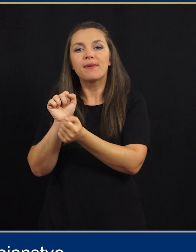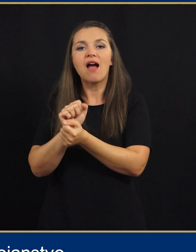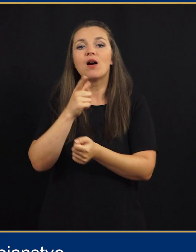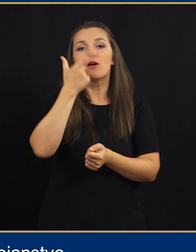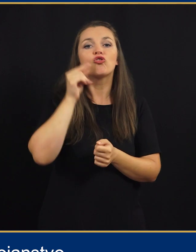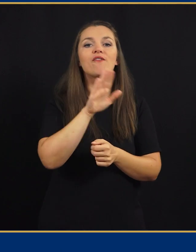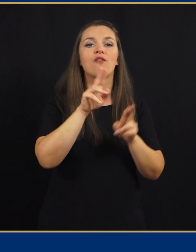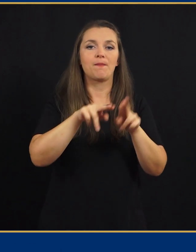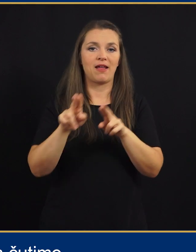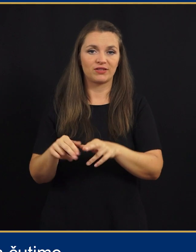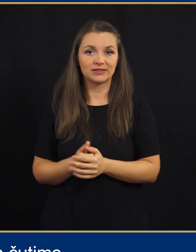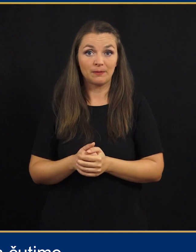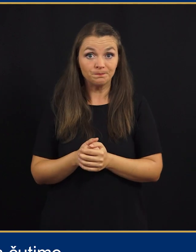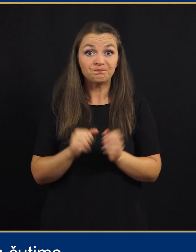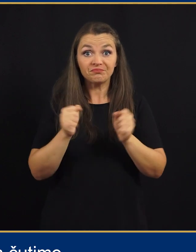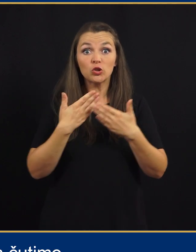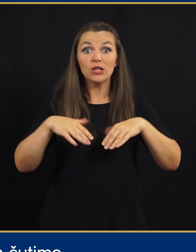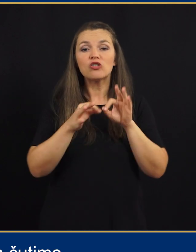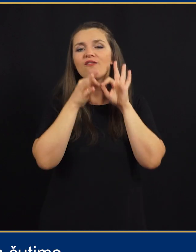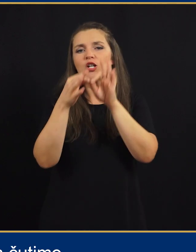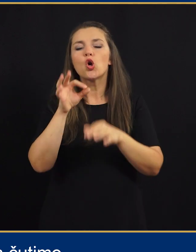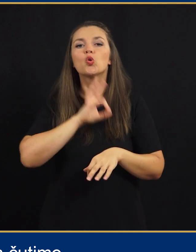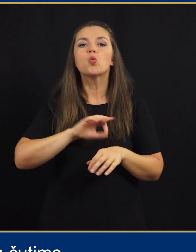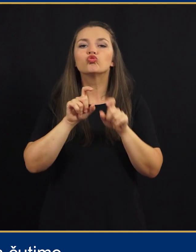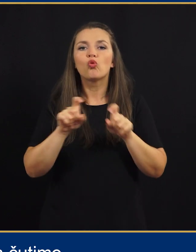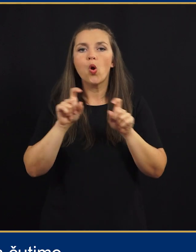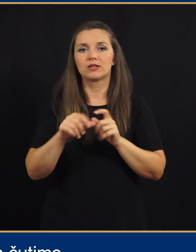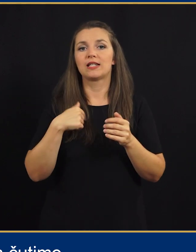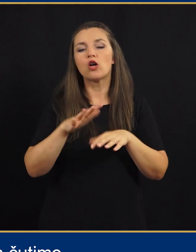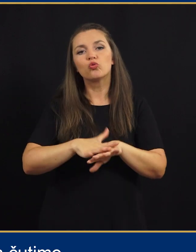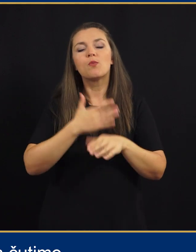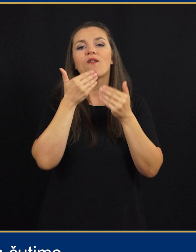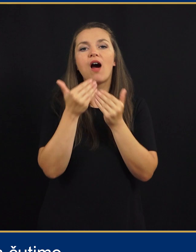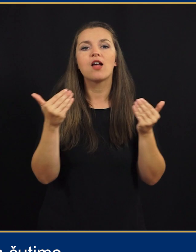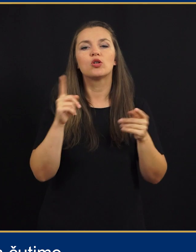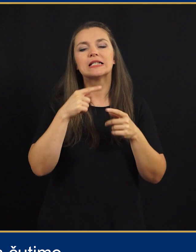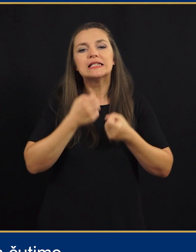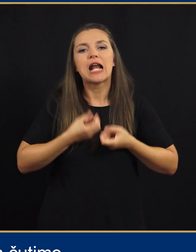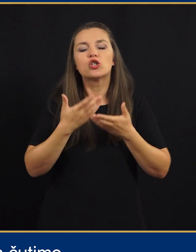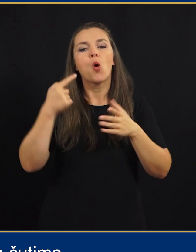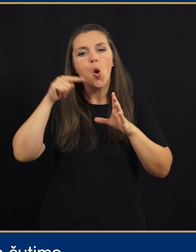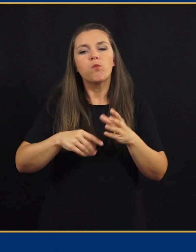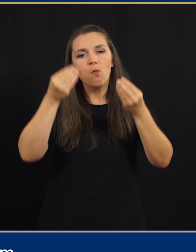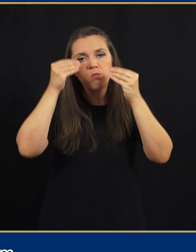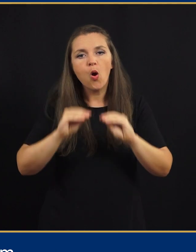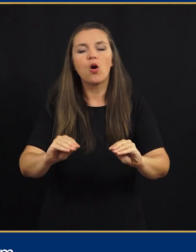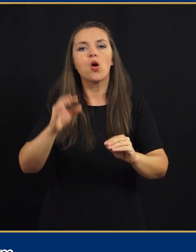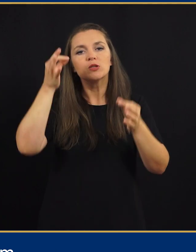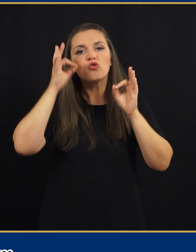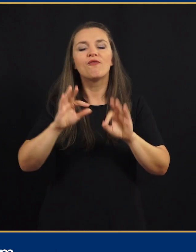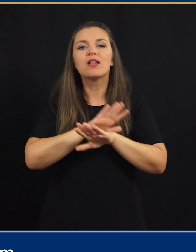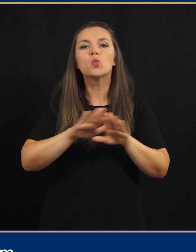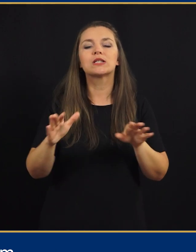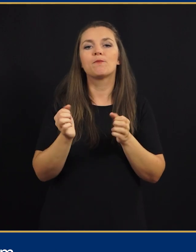človekove pravice. Zato je naša večna dolžnost, da čutimo hvaležnost ter izražamo globok poklon in spoštovanje